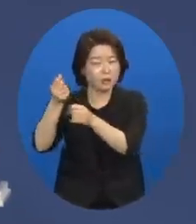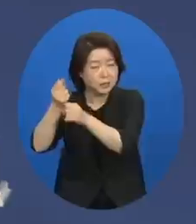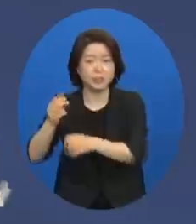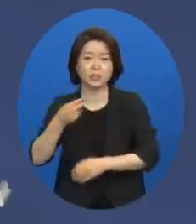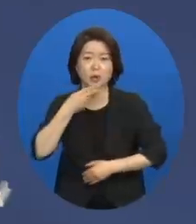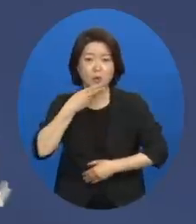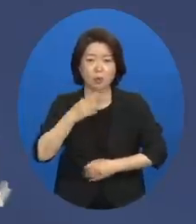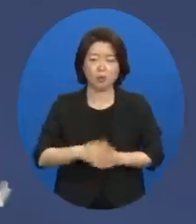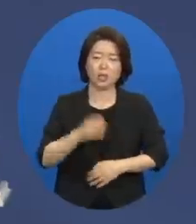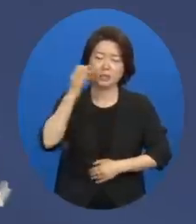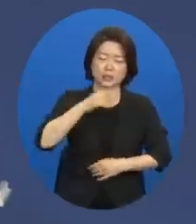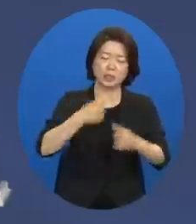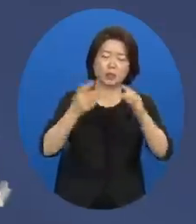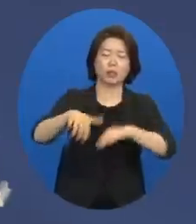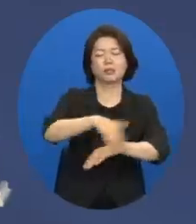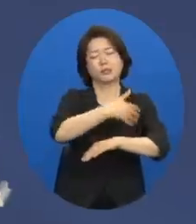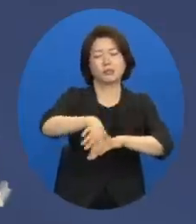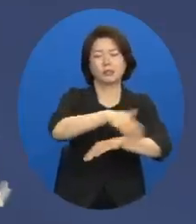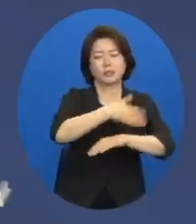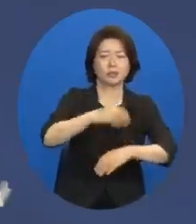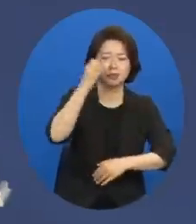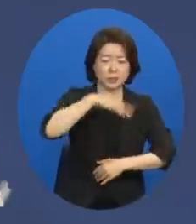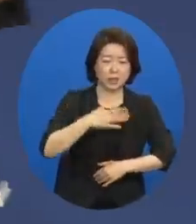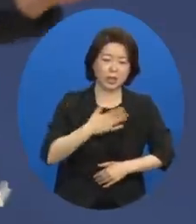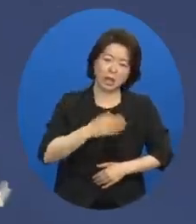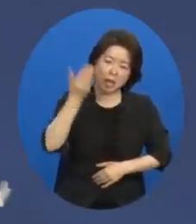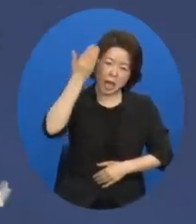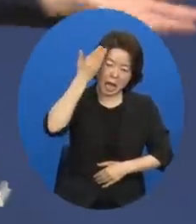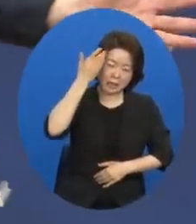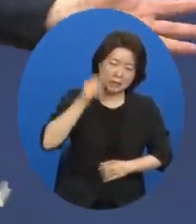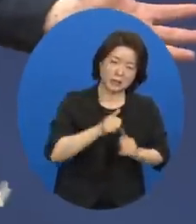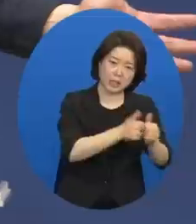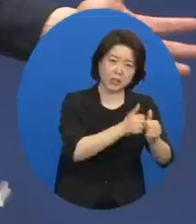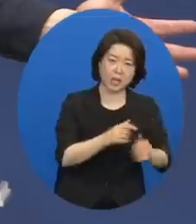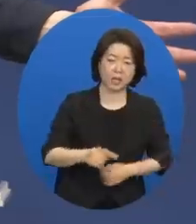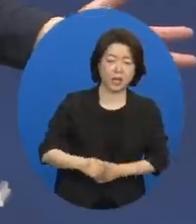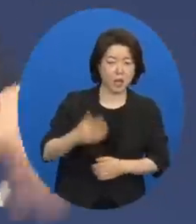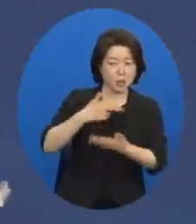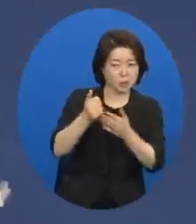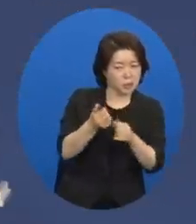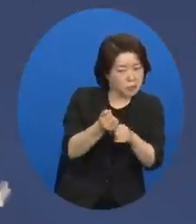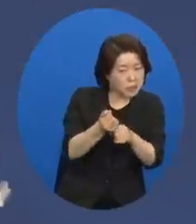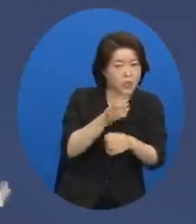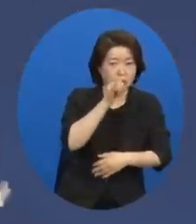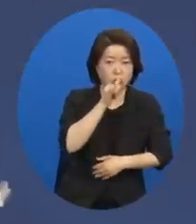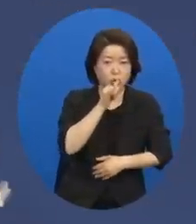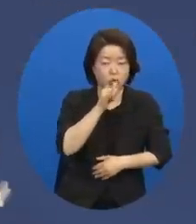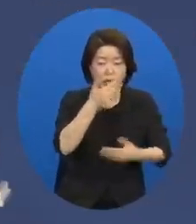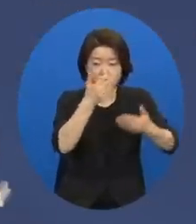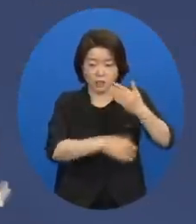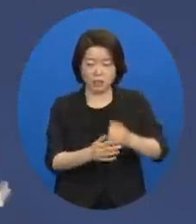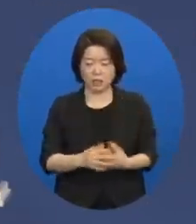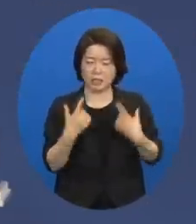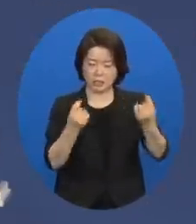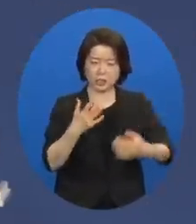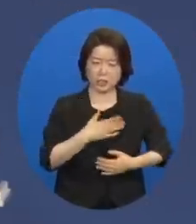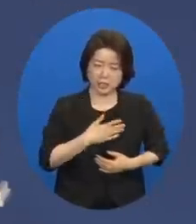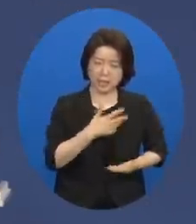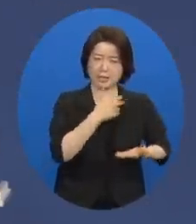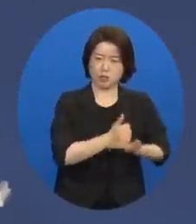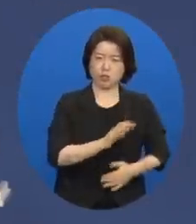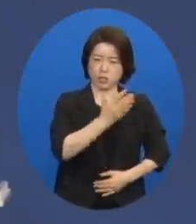그저 교회 왔다 갔다 하고 내가 아는 만큼의 그런 선에서 주님을 의지하고 나머지는 전부 여전히 내가 주인이